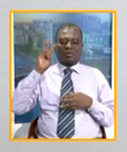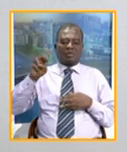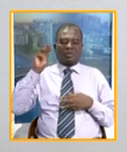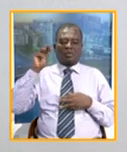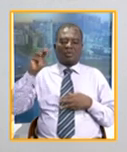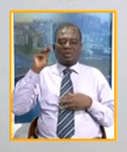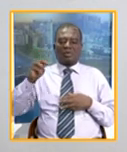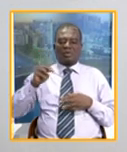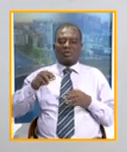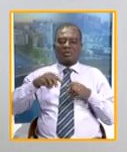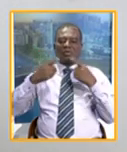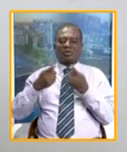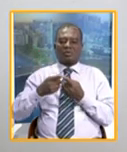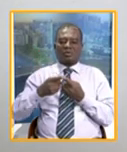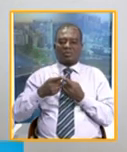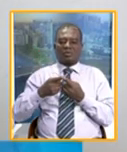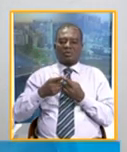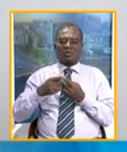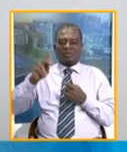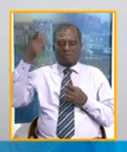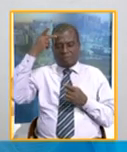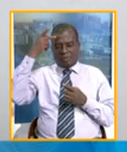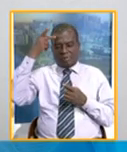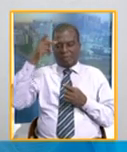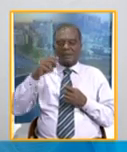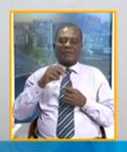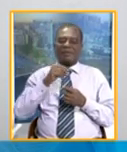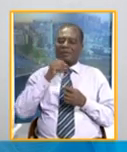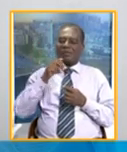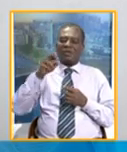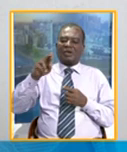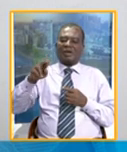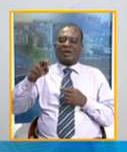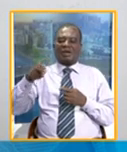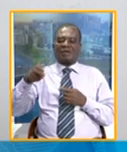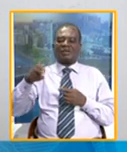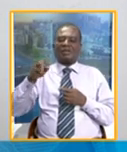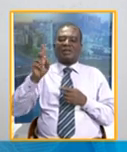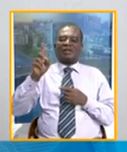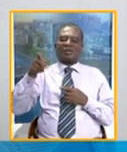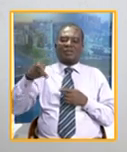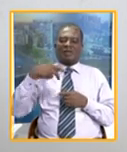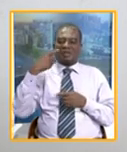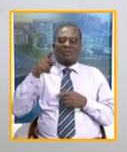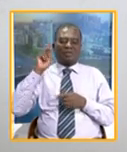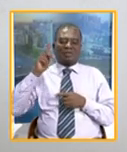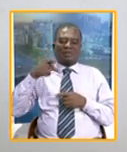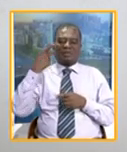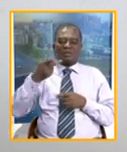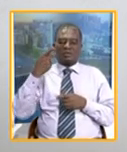de la classe politique. Il n'y aura pas que le RHDP qui va s'exprimer. Il y aura